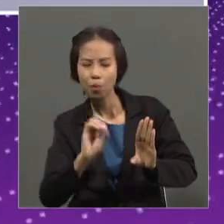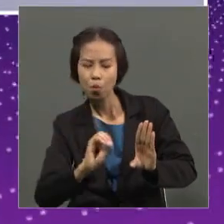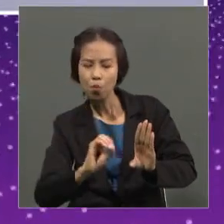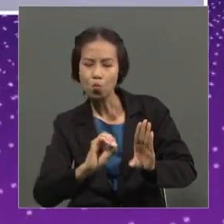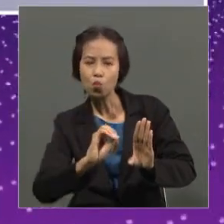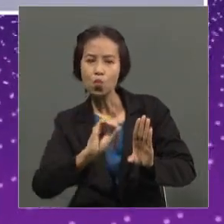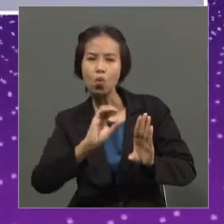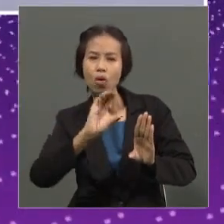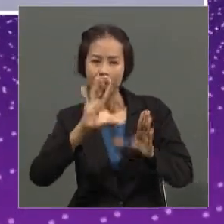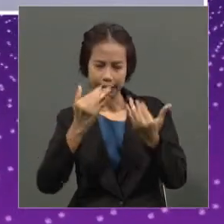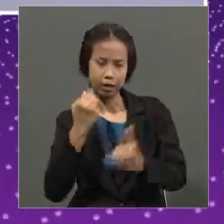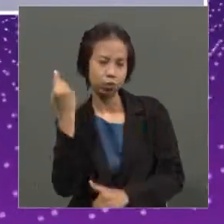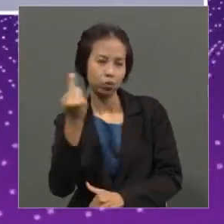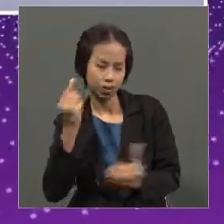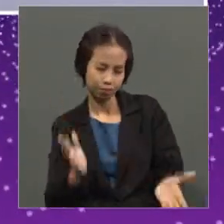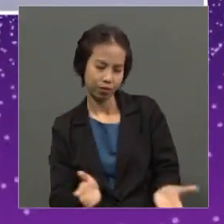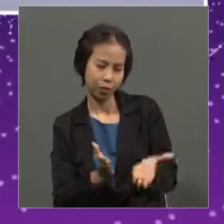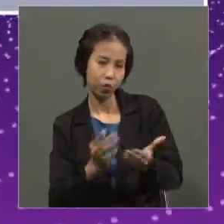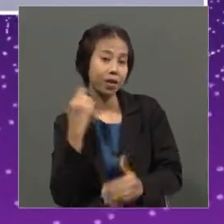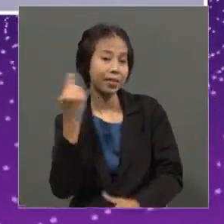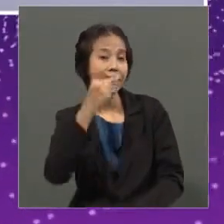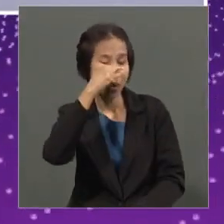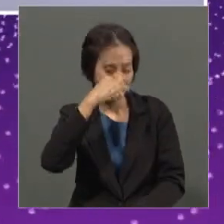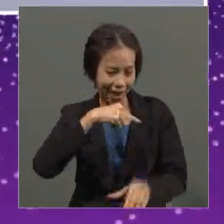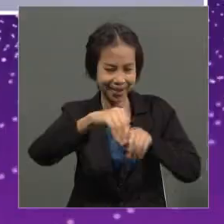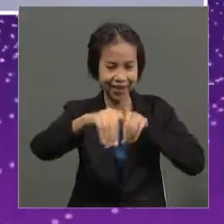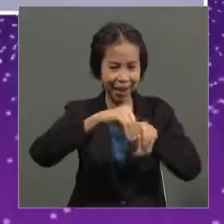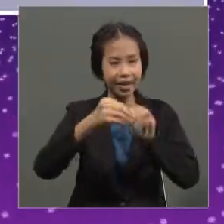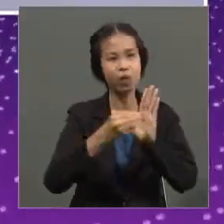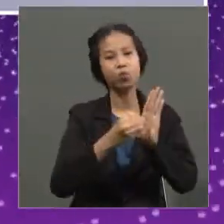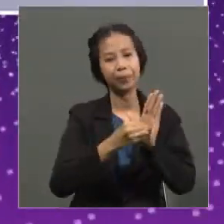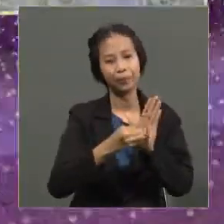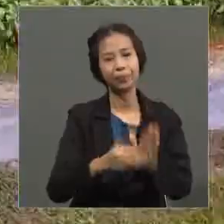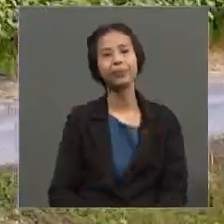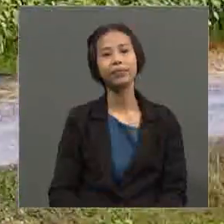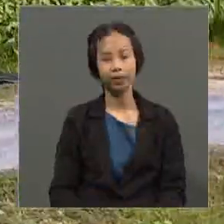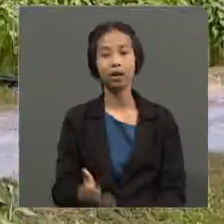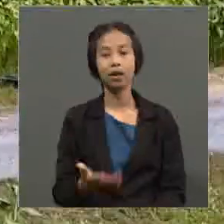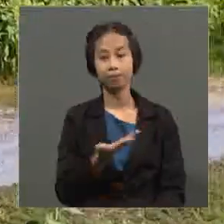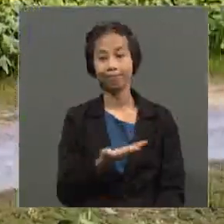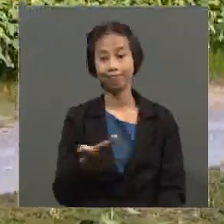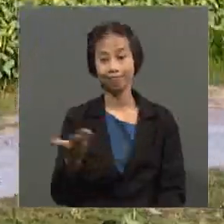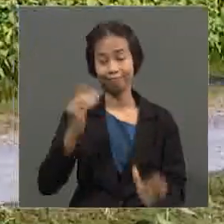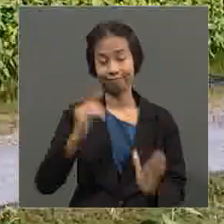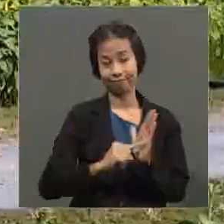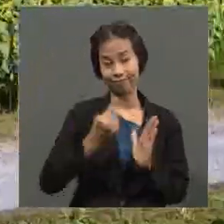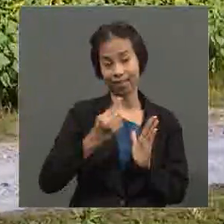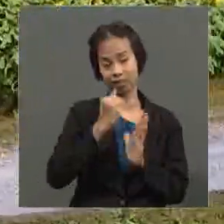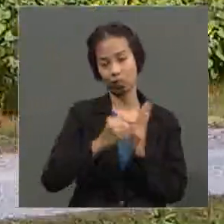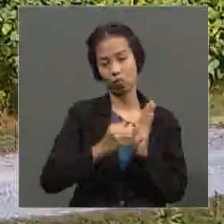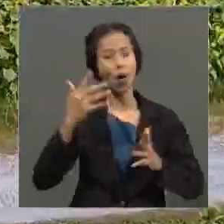ไทยในรูปแบบของการเที่ยวเมืองไทยไม่ไกลจากกรุงเทพฯค่ะโดยทุ่งทานตะวันบานแปลงแรกของจังหวัด